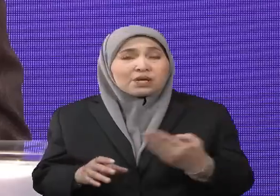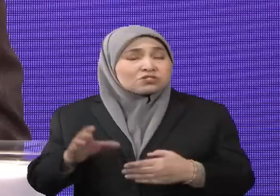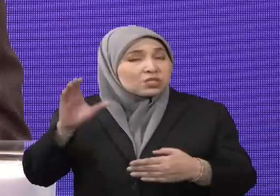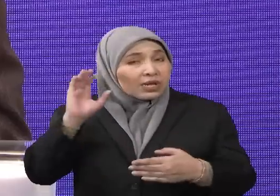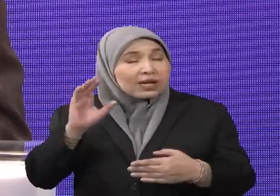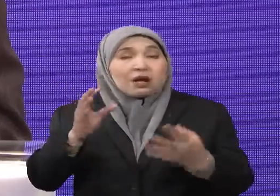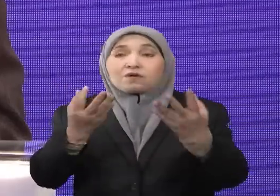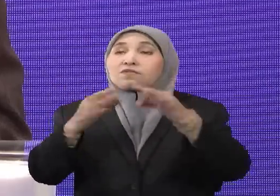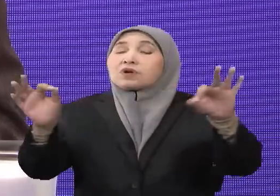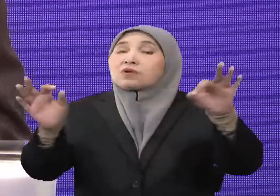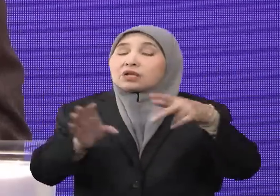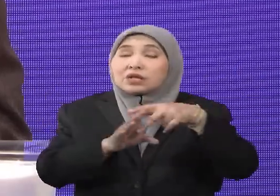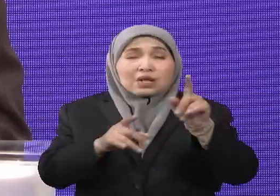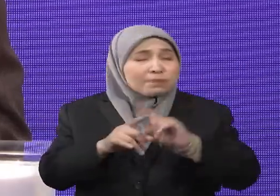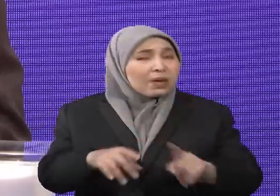Frida ya